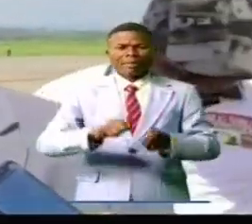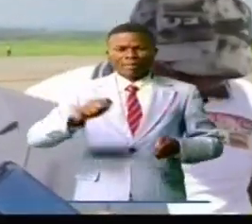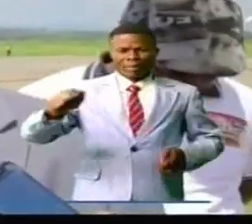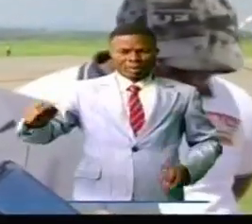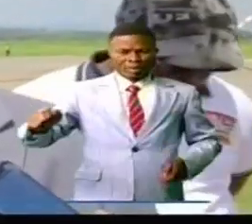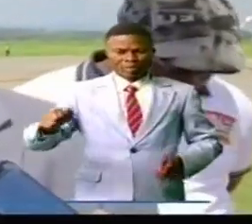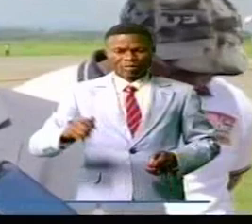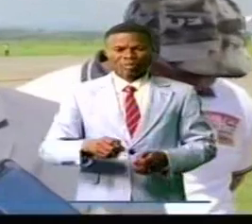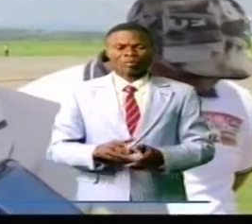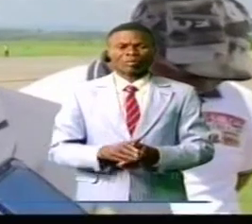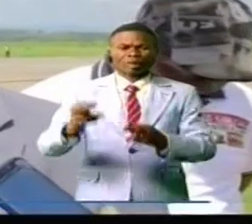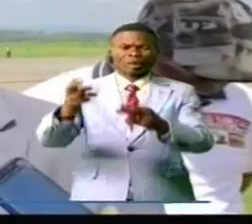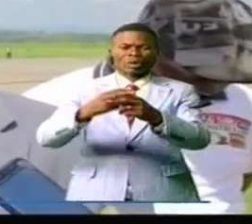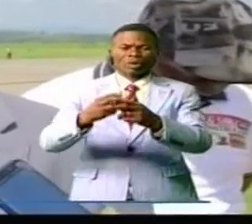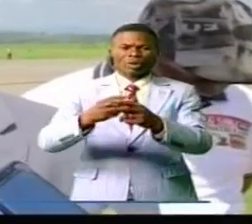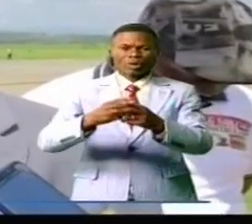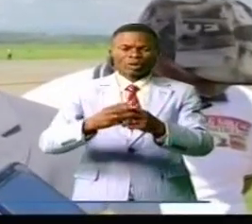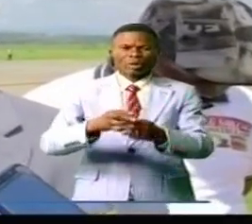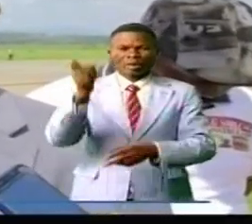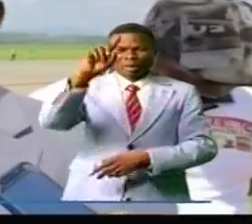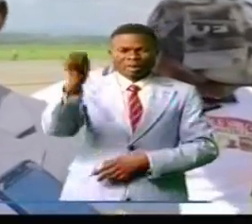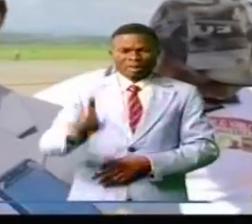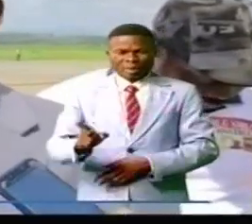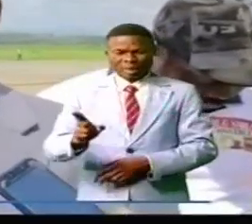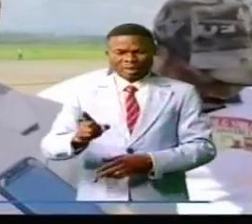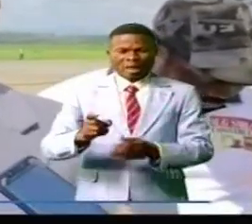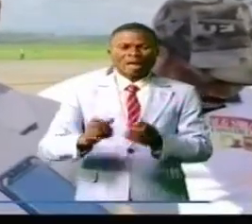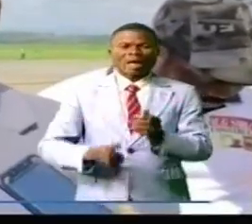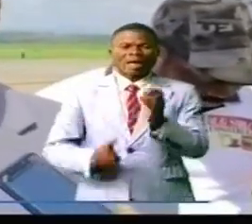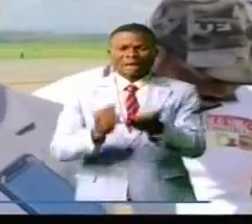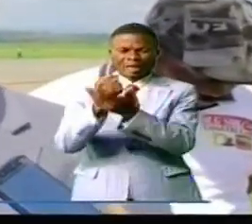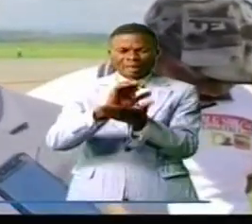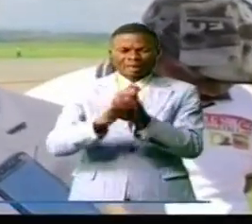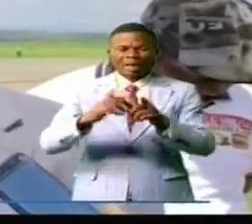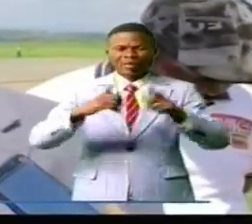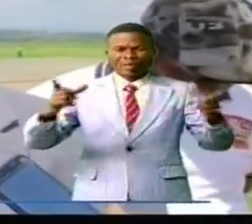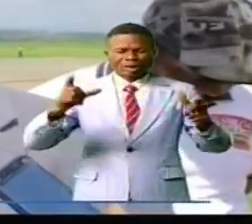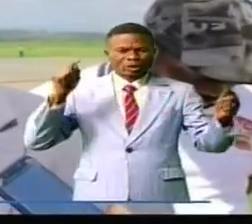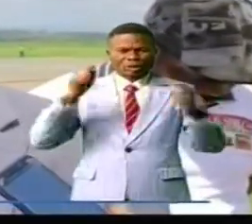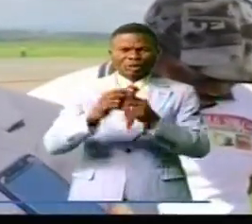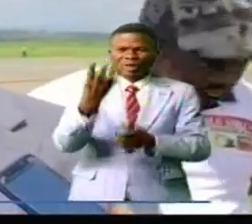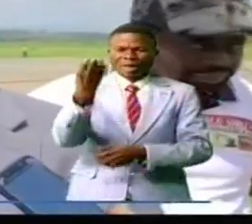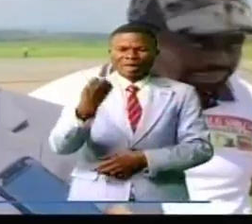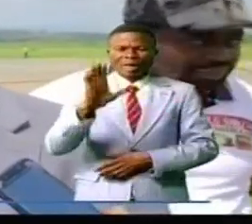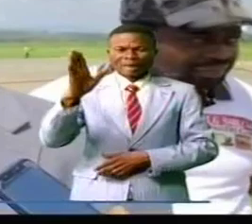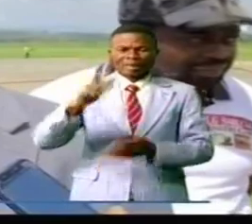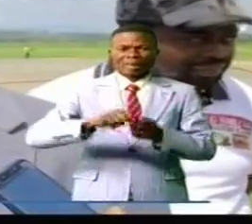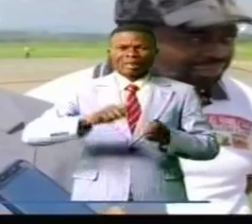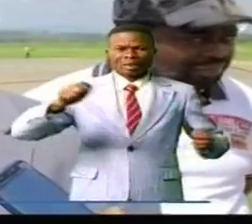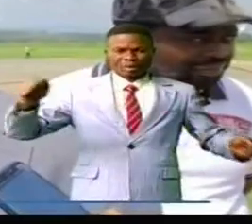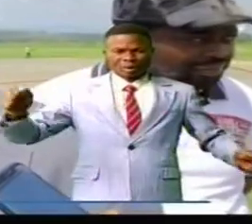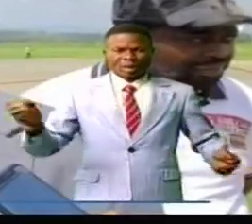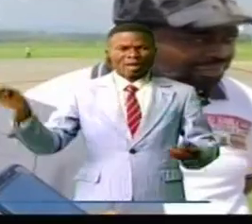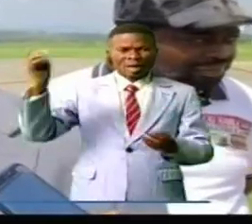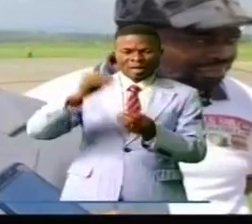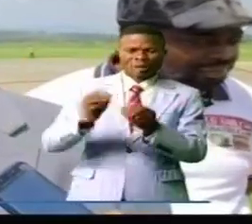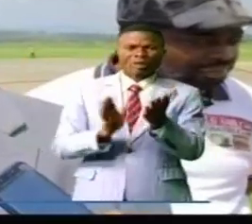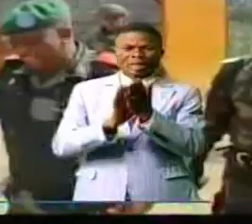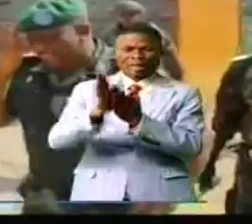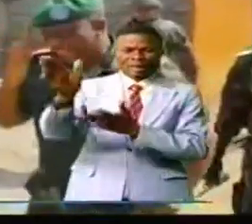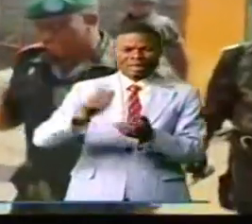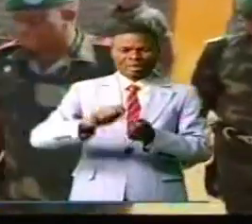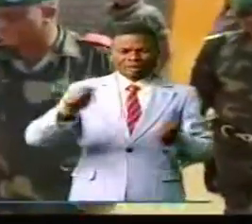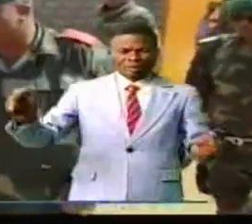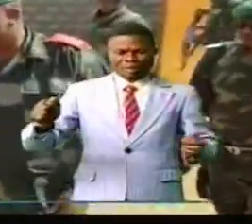La largeur que vous avez ici, c'est 30. Il faut l'amener à 45, c'est-à-dire qu'il faut ajouter 15